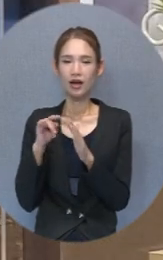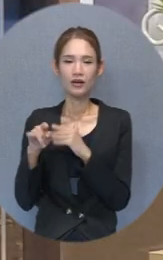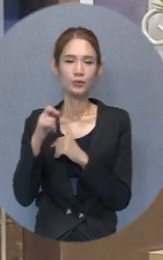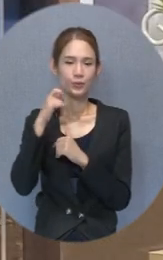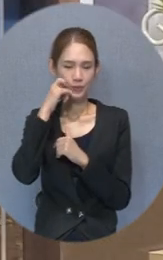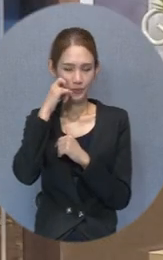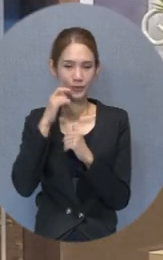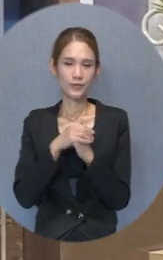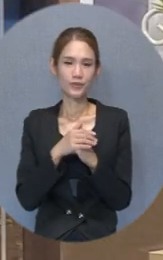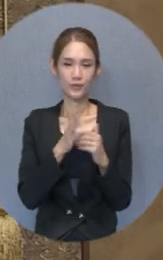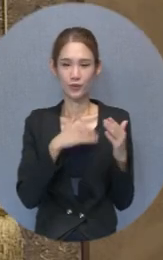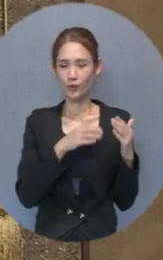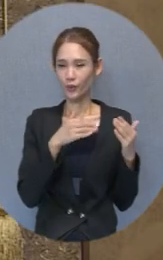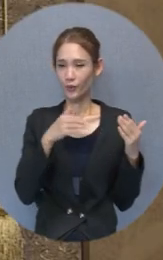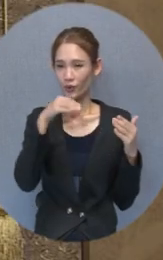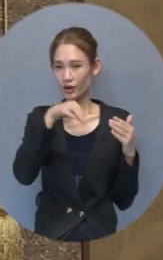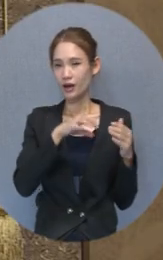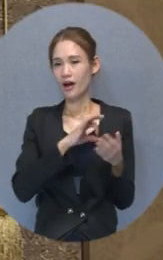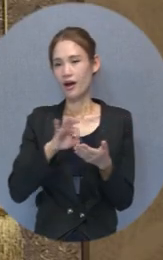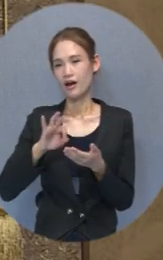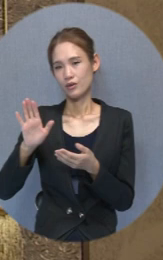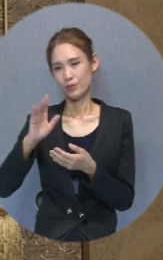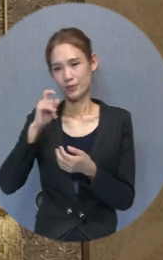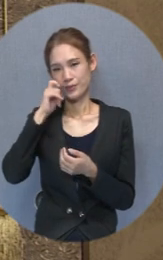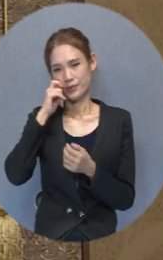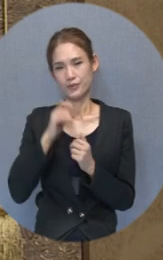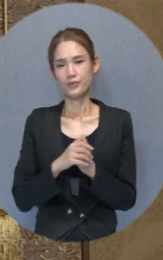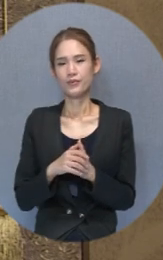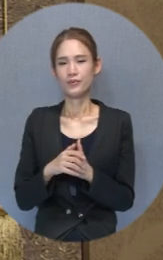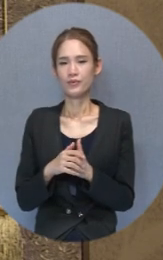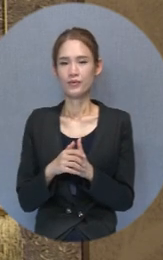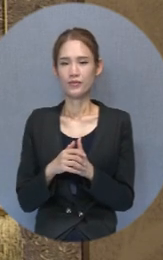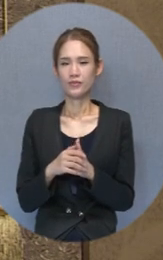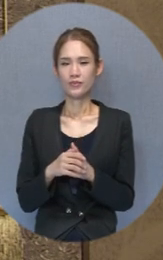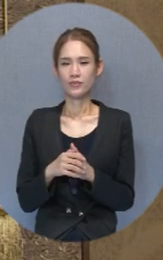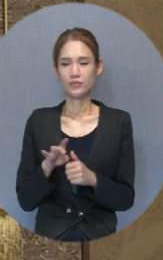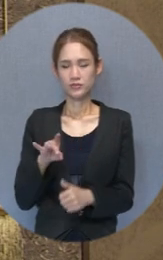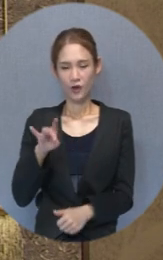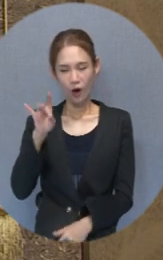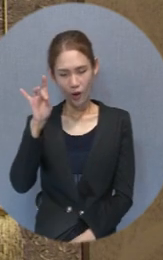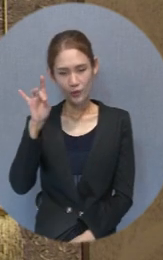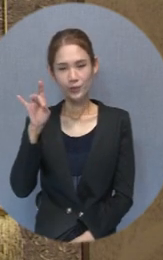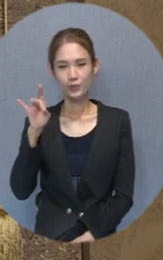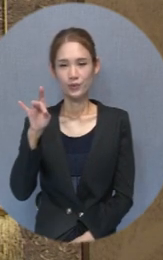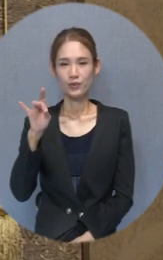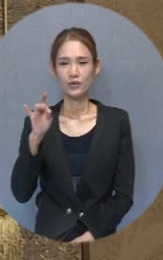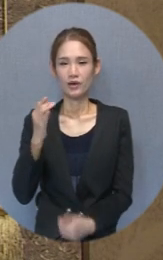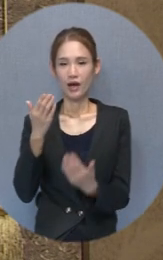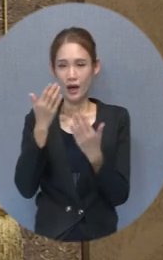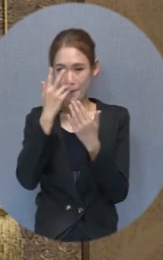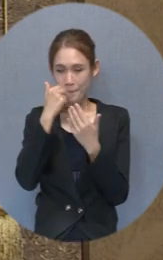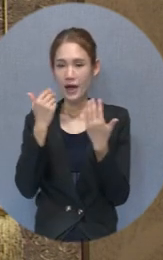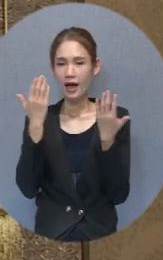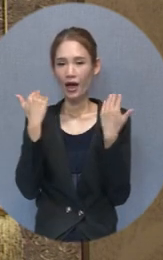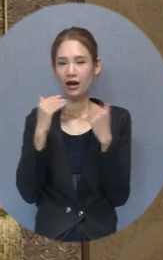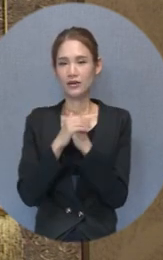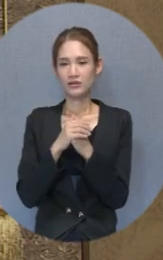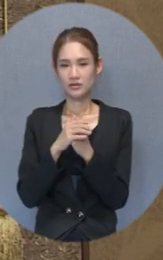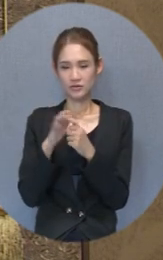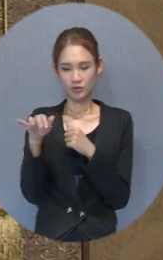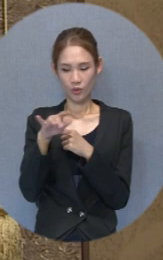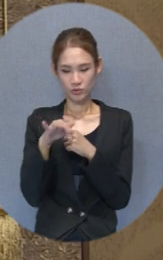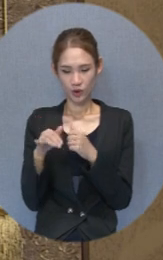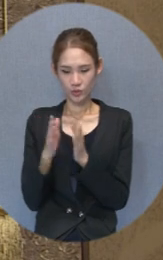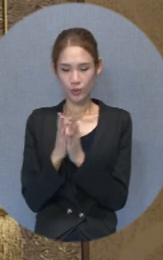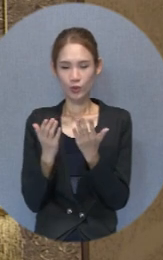한다거나 네. 뭐 공공기관 이용을 못 하게 되잖아요. 그쵸. 근데 처음에 저희가 맹학교나 점자